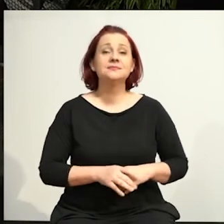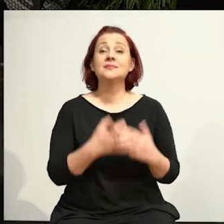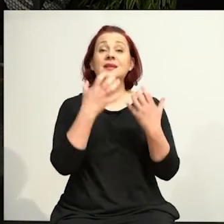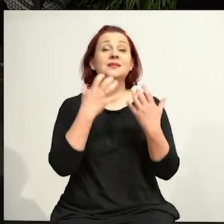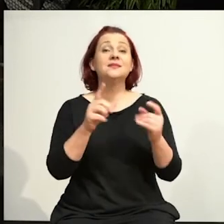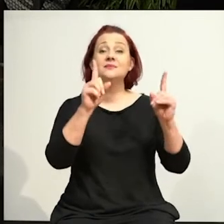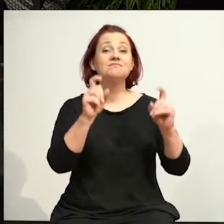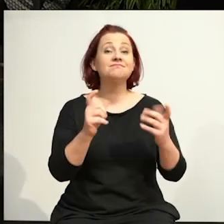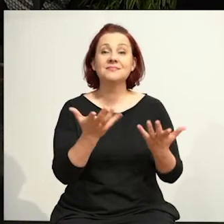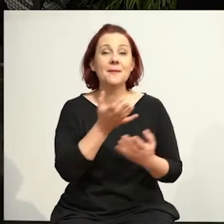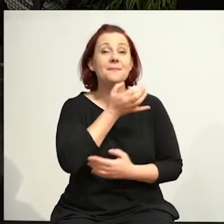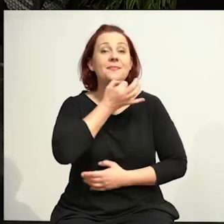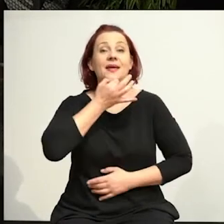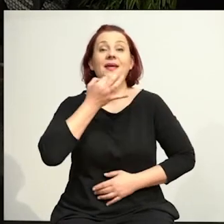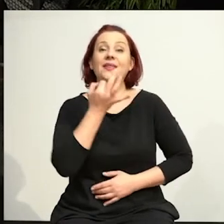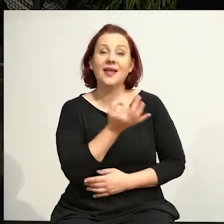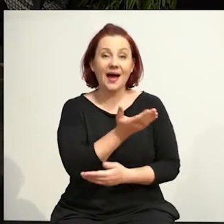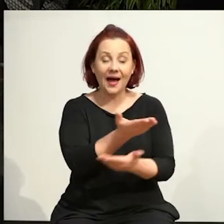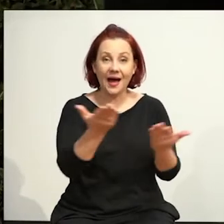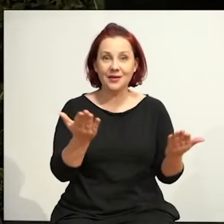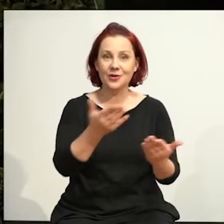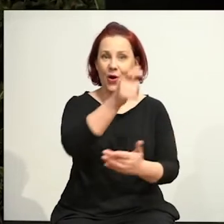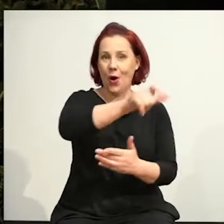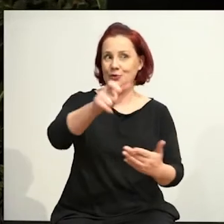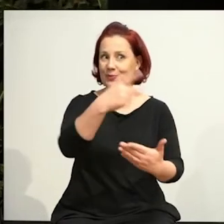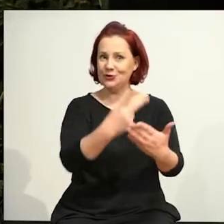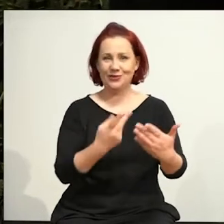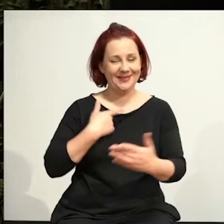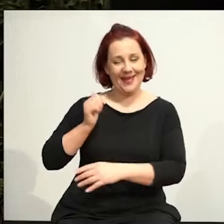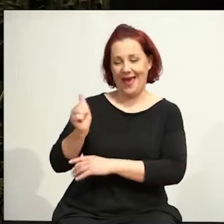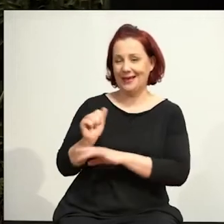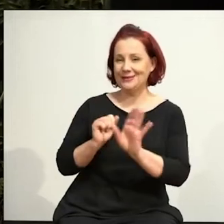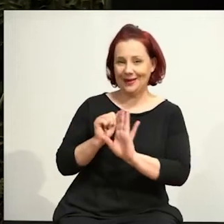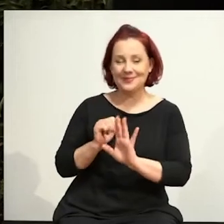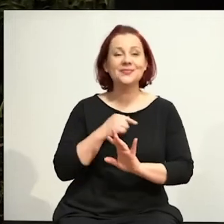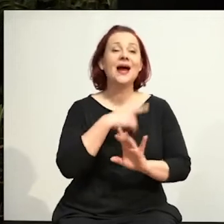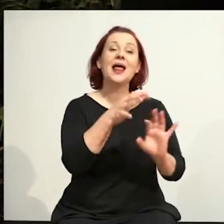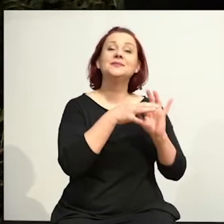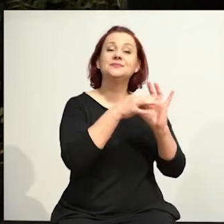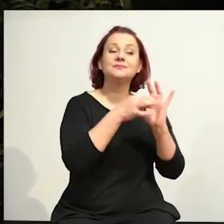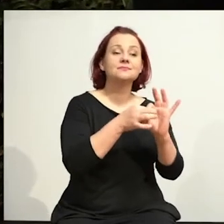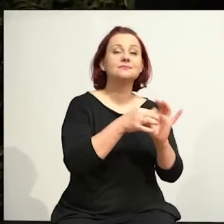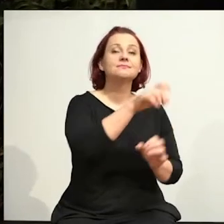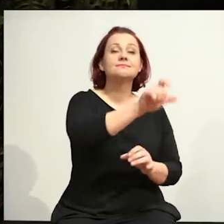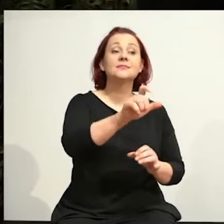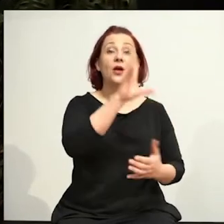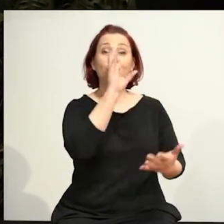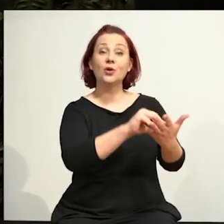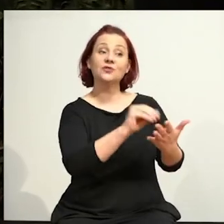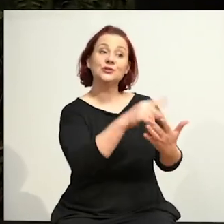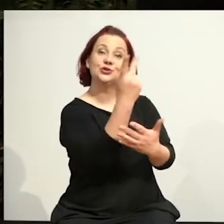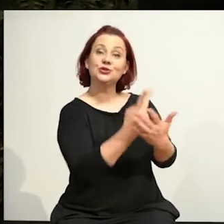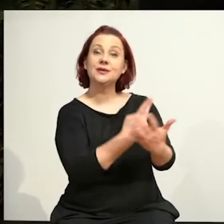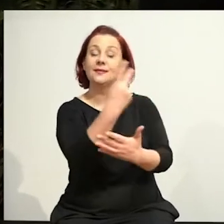Chciałabym zacząć od takiego pytania do Państwa czytelników, nie do Państwa ekspertów, ale odwołać się chciałam do Państwa doświadczeń